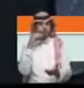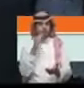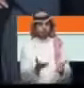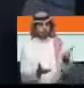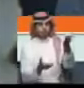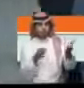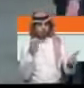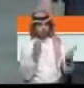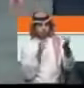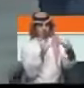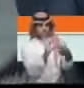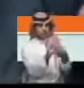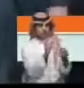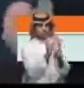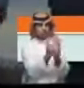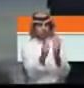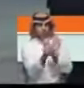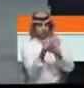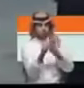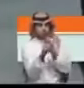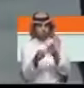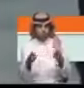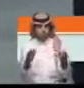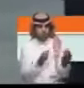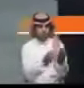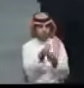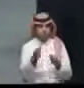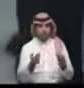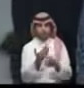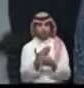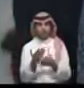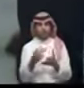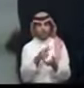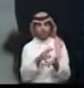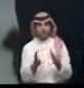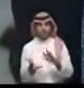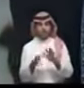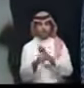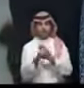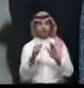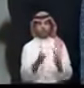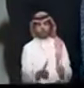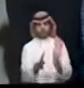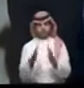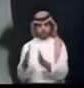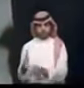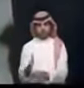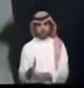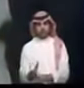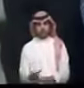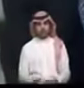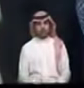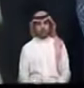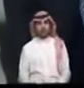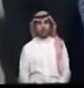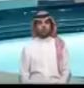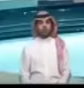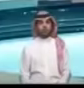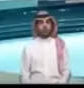الإماراتيين عددا من القضايا الإقليمية والدولية وآخر التطورات في المنطقة.